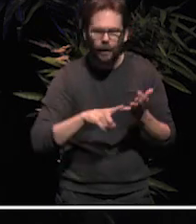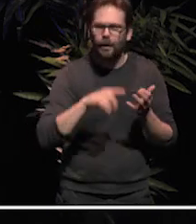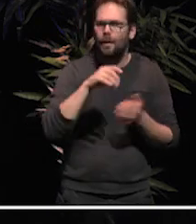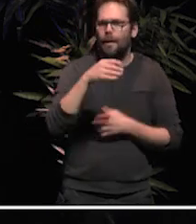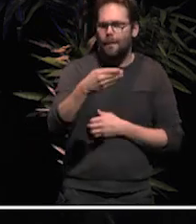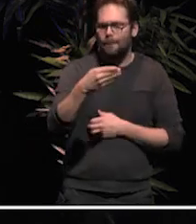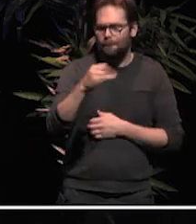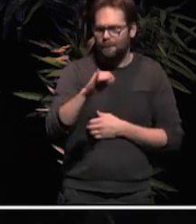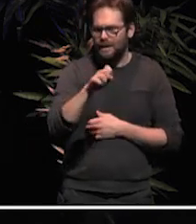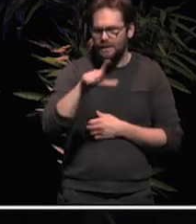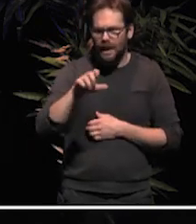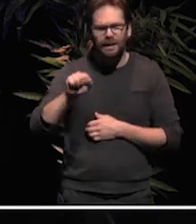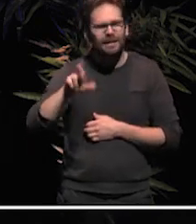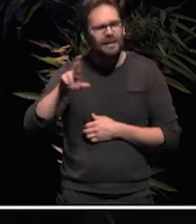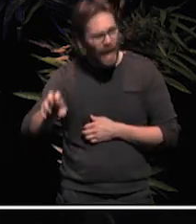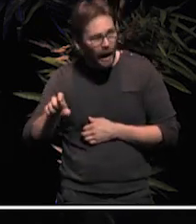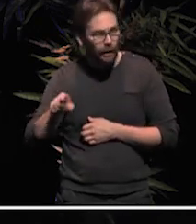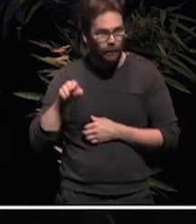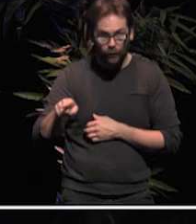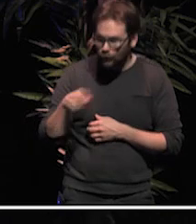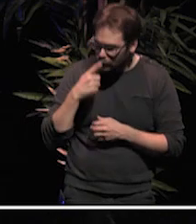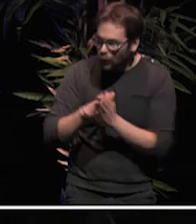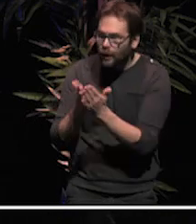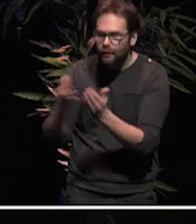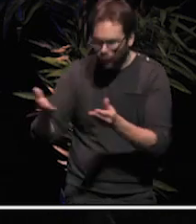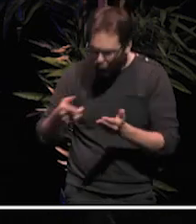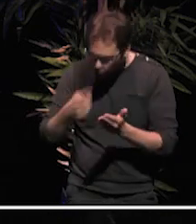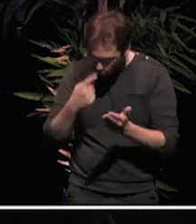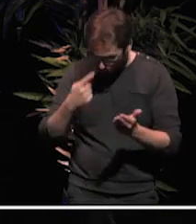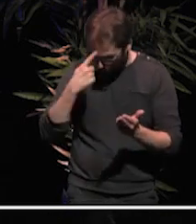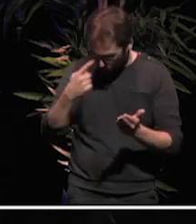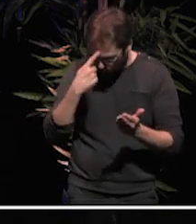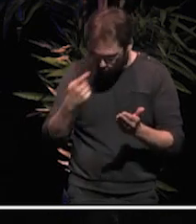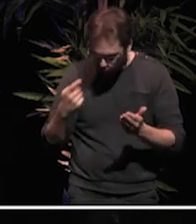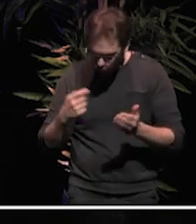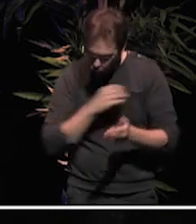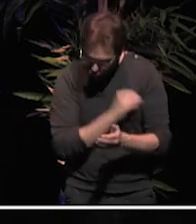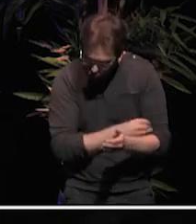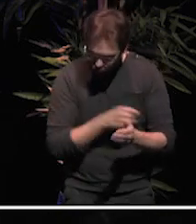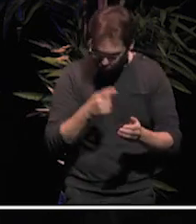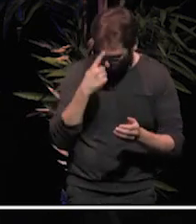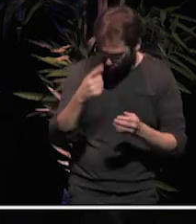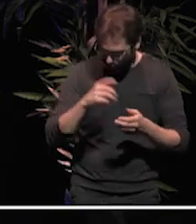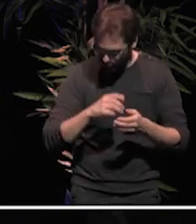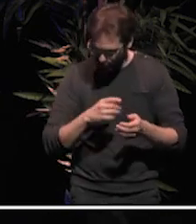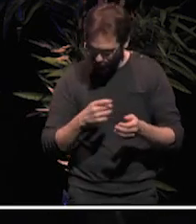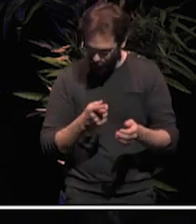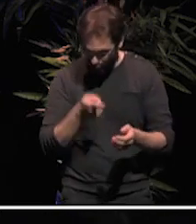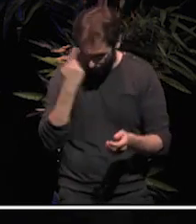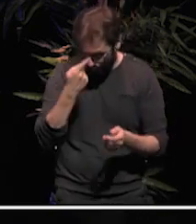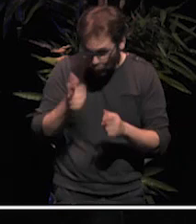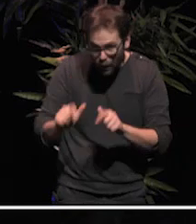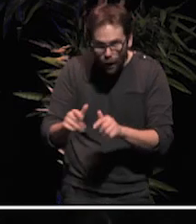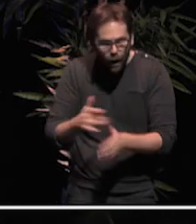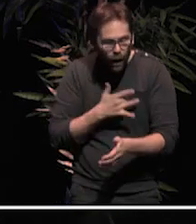livre qui s'appelle Homo Deus. Donc voilà quelques citations à la fois sportives et à la fois intellectuelles. Justement, quand vous vous retournez, vous regardez votre